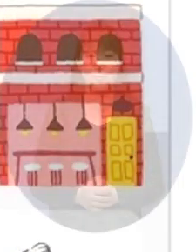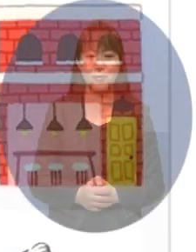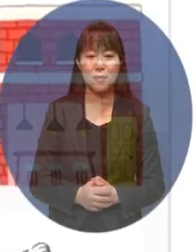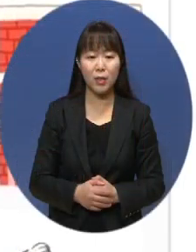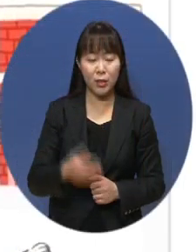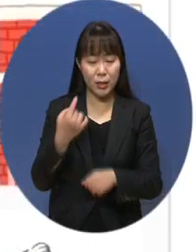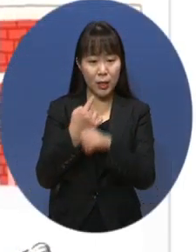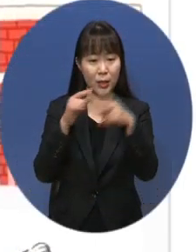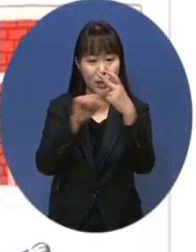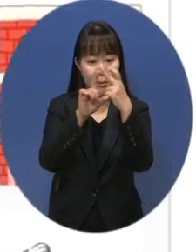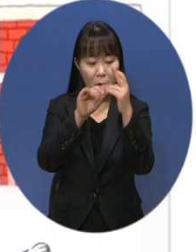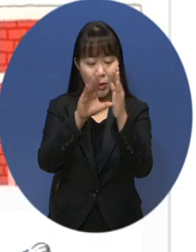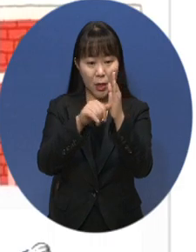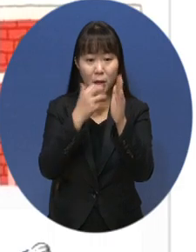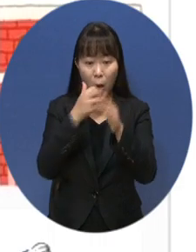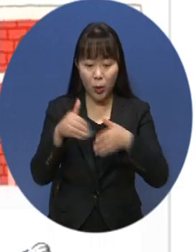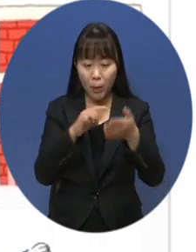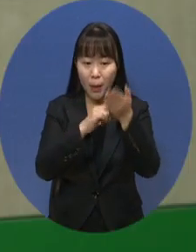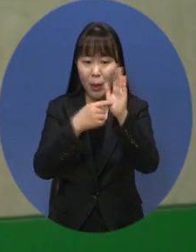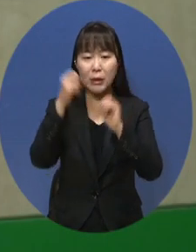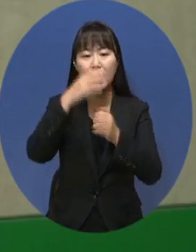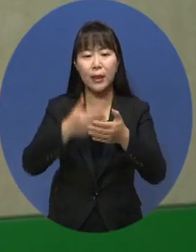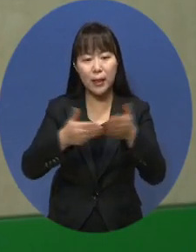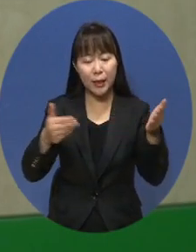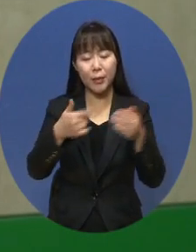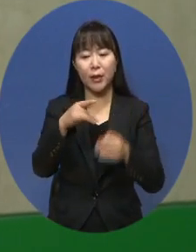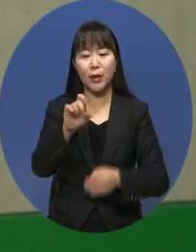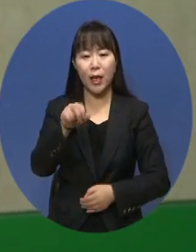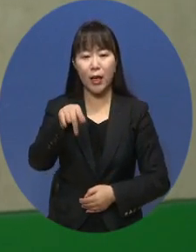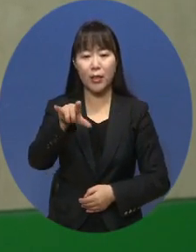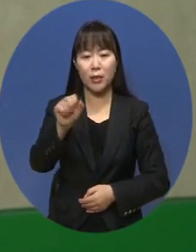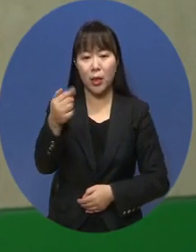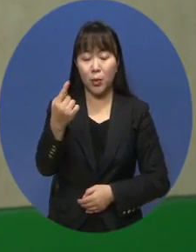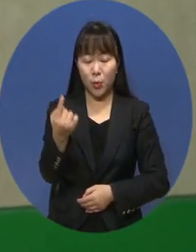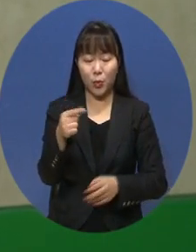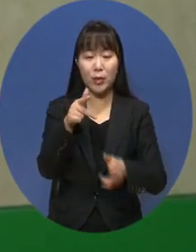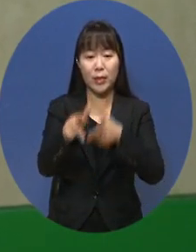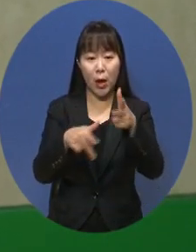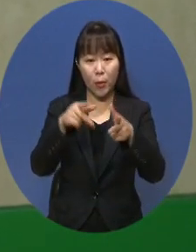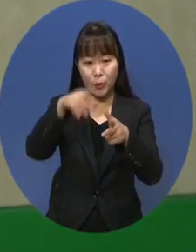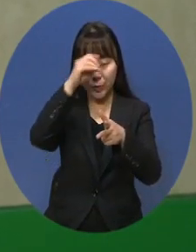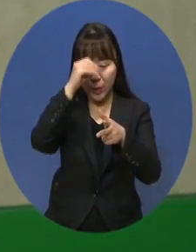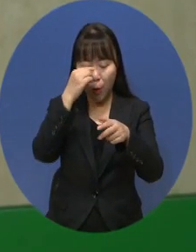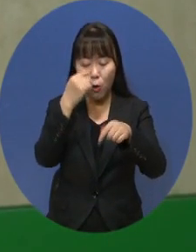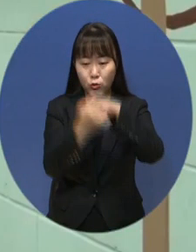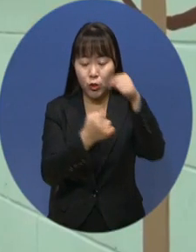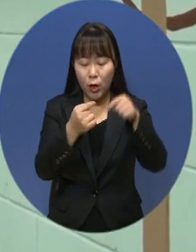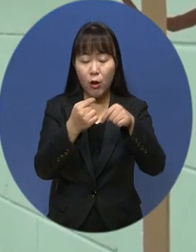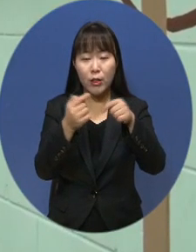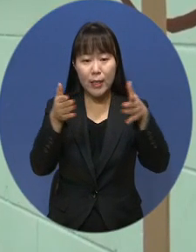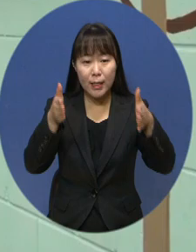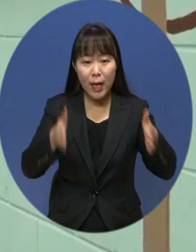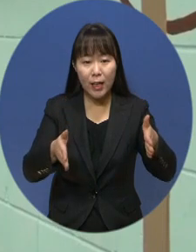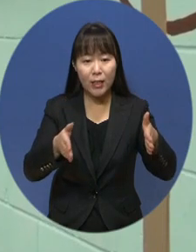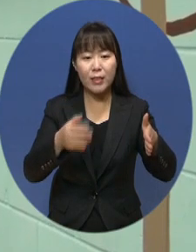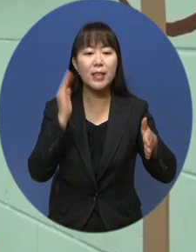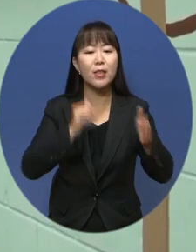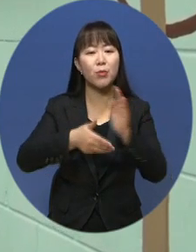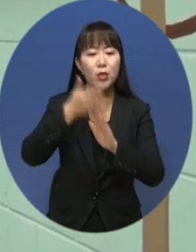지난해 12월 경기도가 발표한 그냥드림 냉장고 사업 시범 운영 기간인 의정부시 노숙인